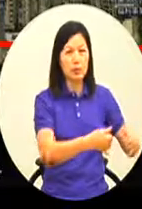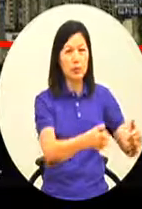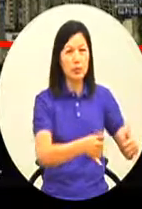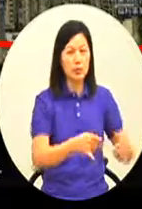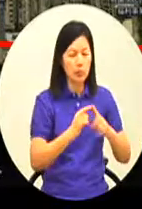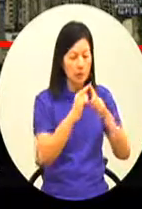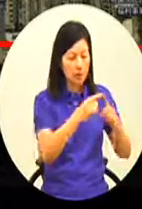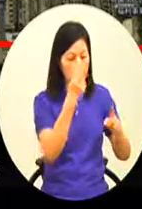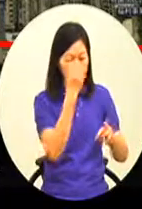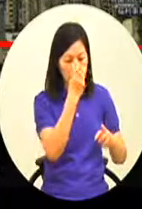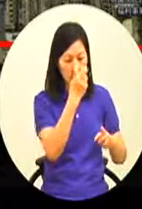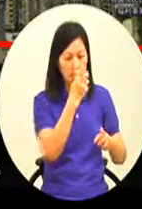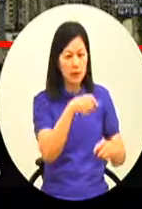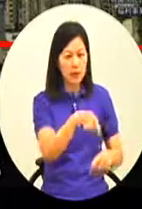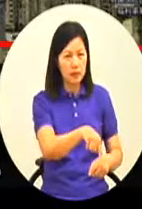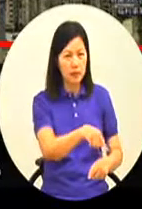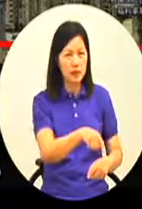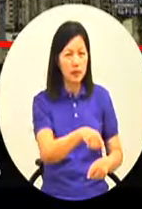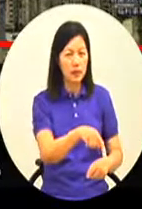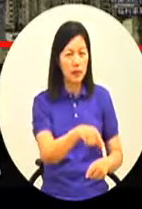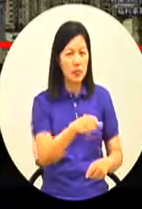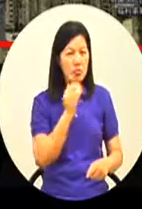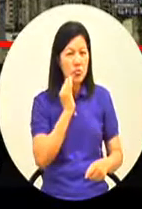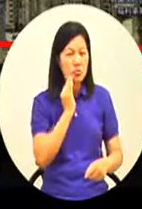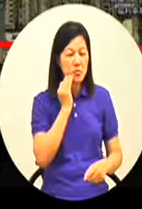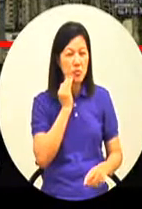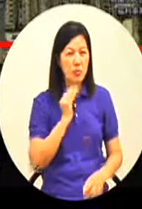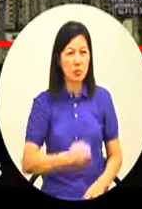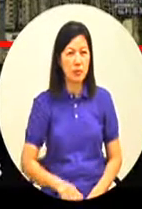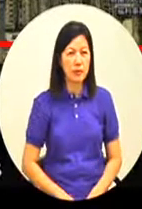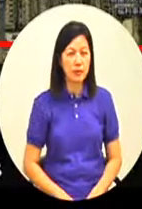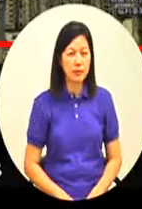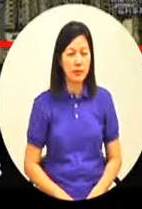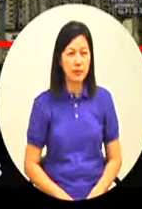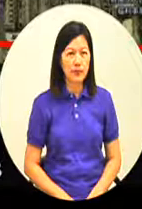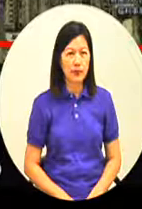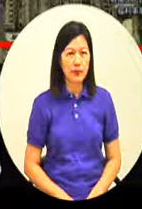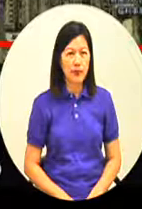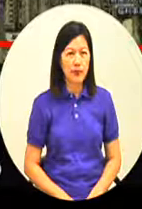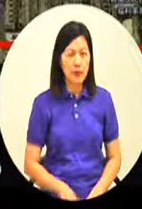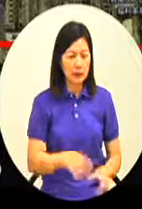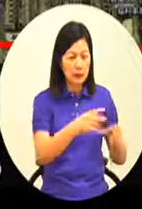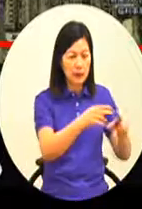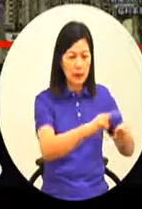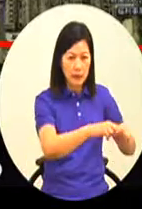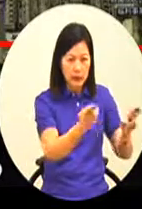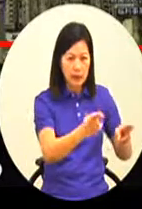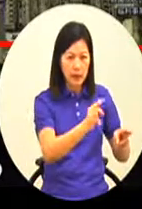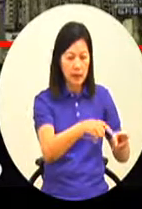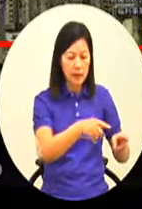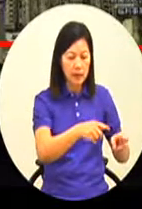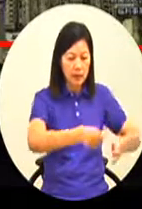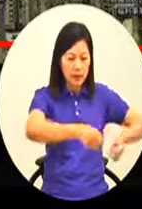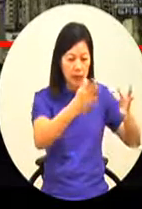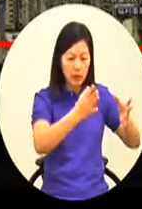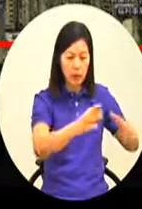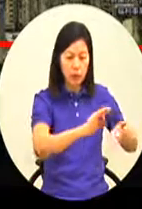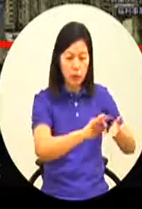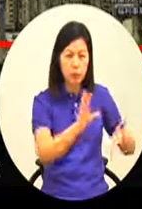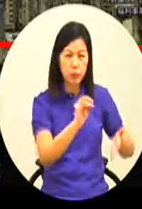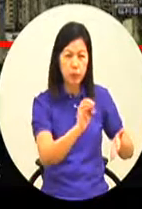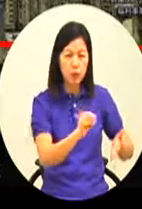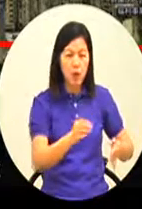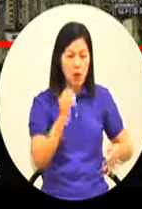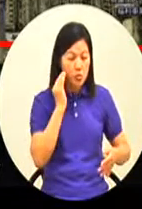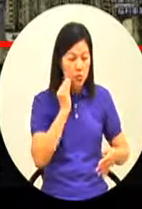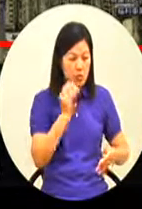表示，就是说，这一个如果说要打开的话，就看这个建物有没有要使用。这个建物